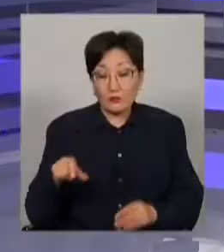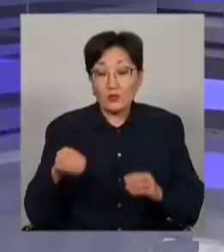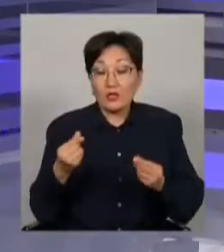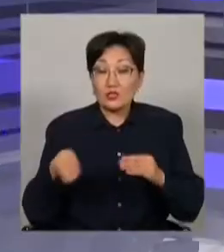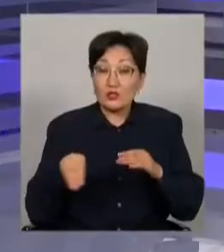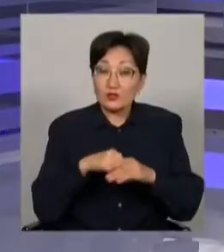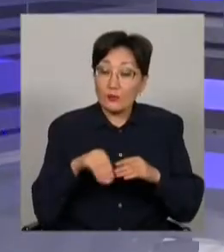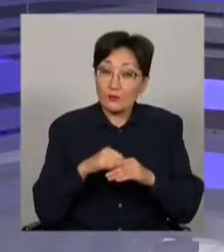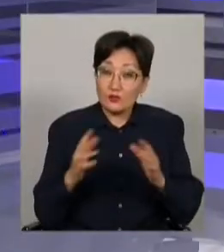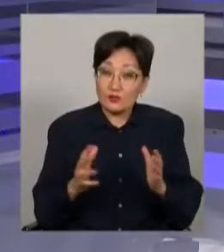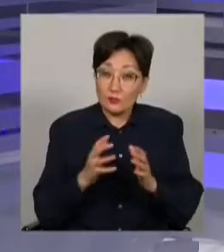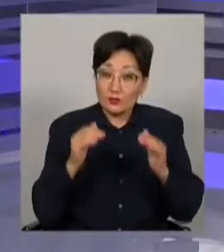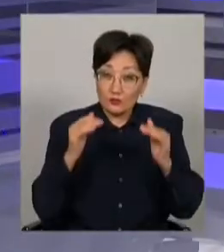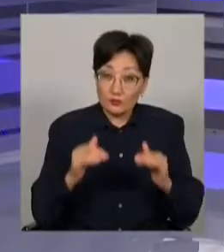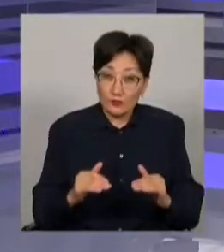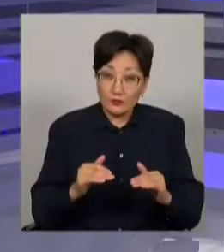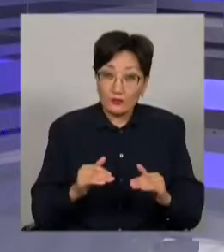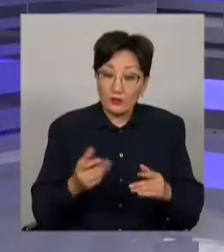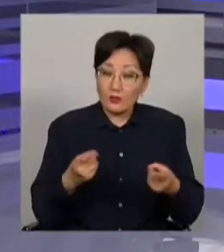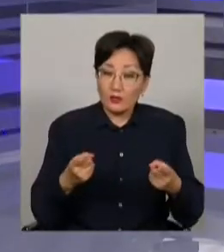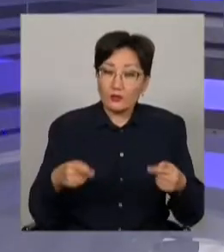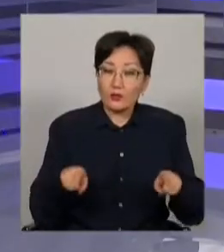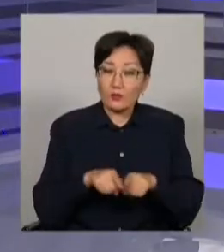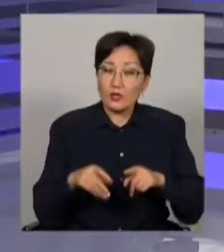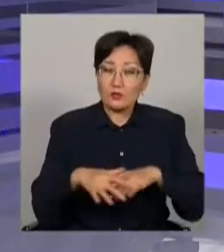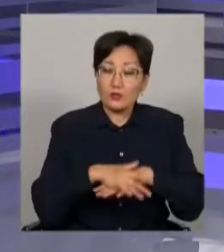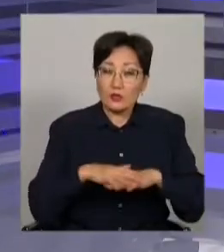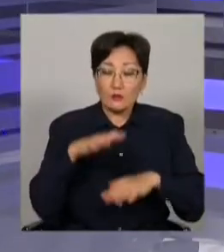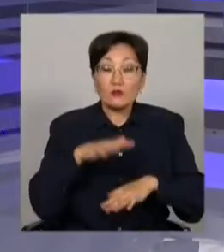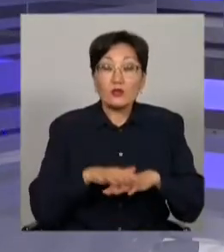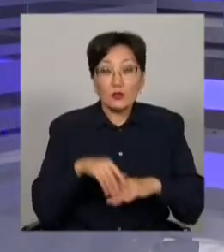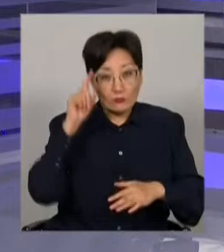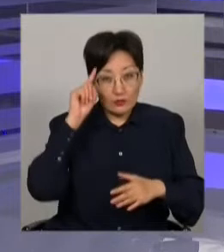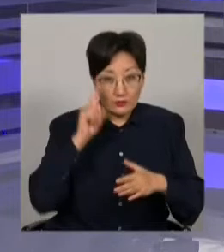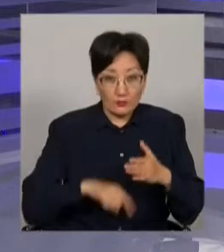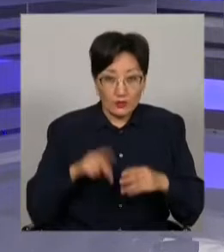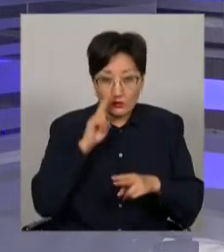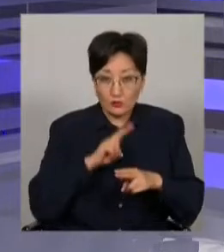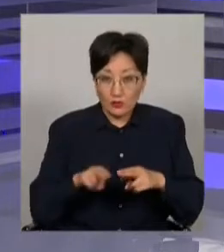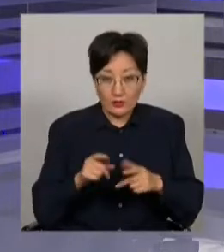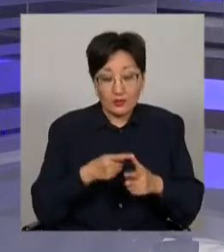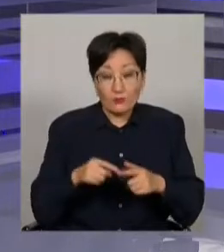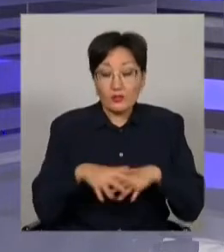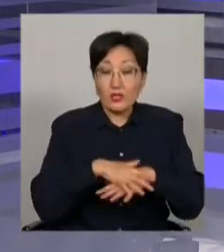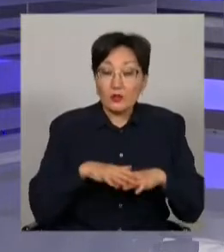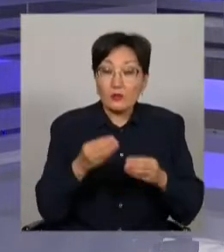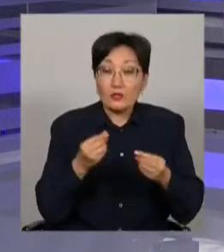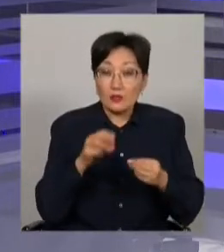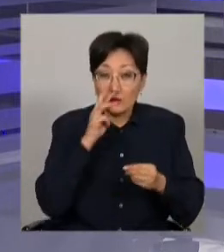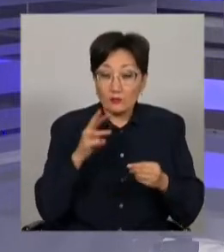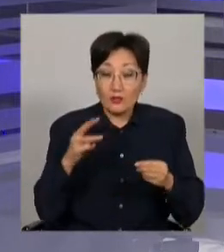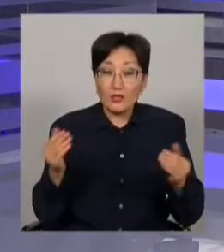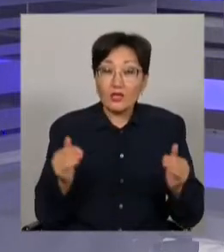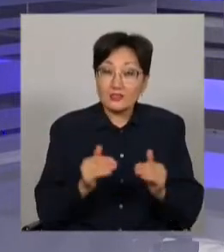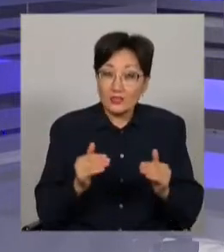ақша салуы да төмендепті. Бұл неліктен? Жалпы халықтың банкке деген сенімінің жоғалғаны ма, әлде халықтың табысы азайды деген